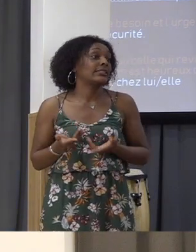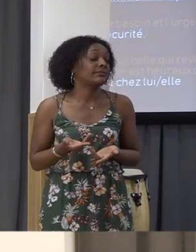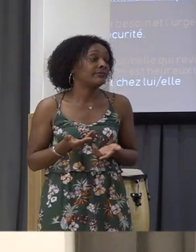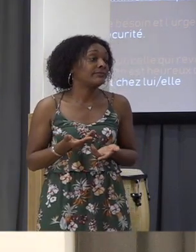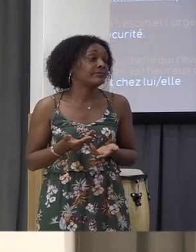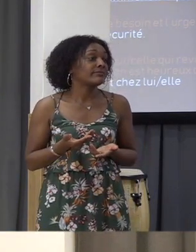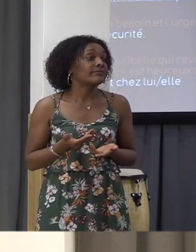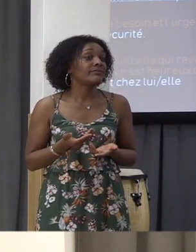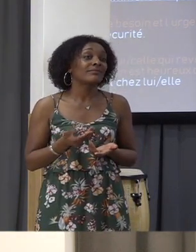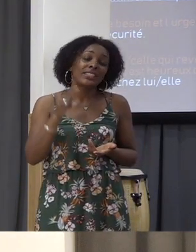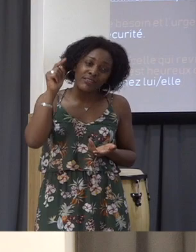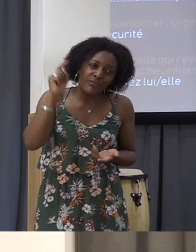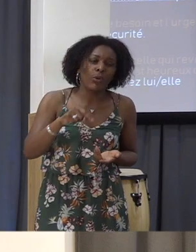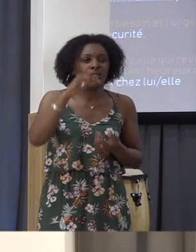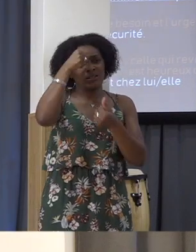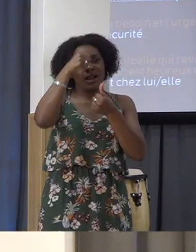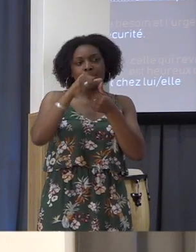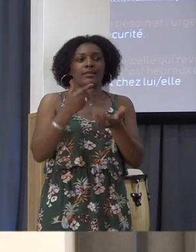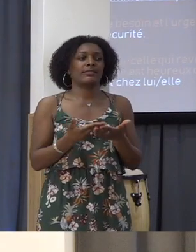Nous devons retenir cela.